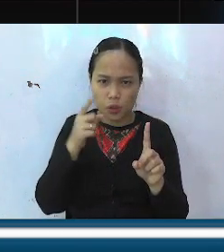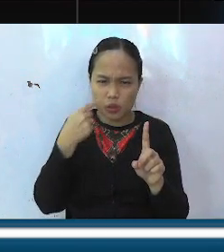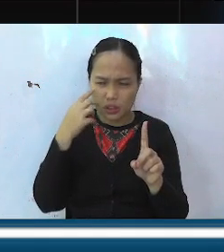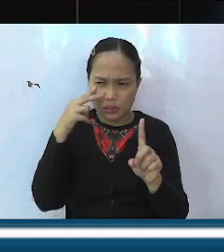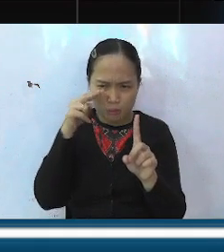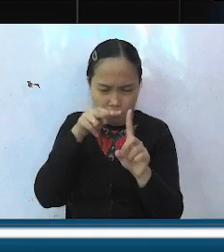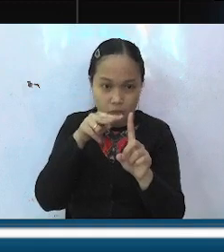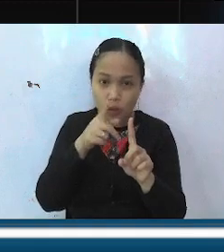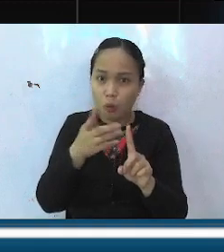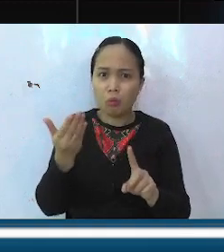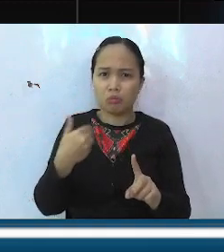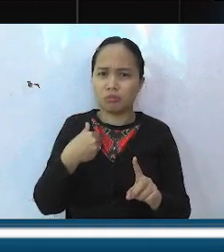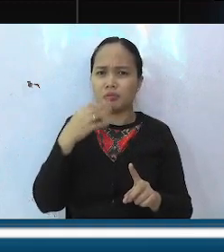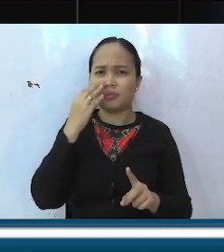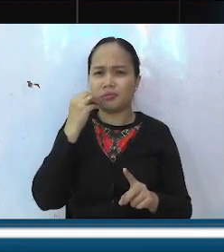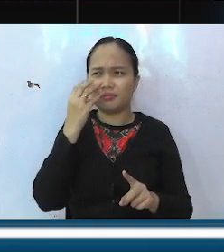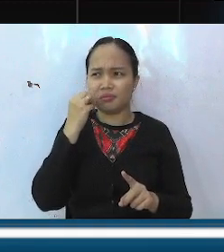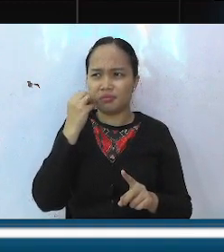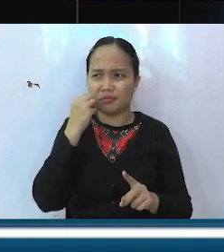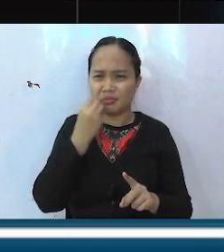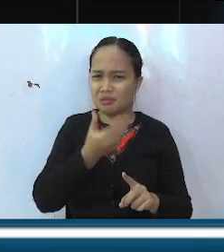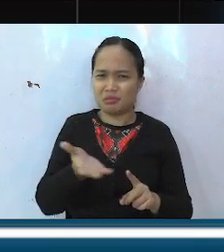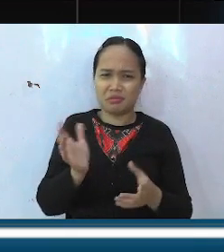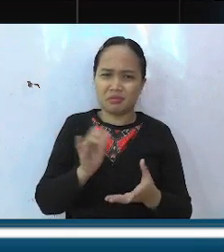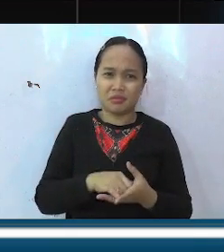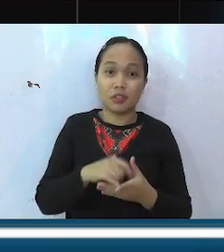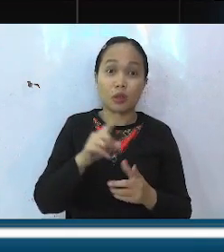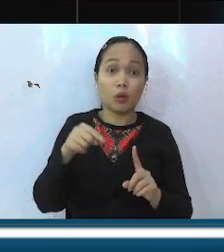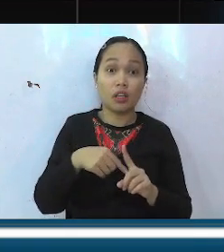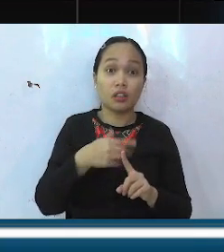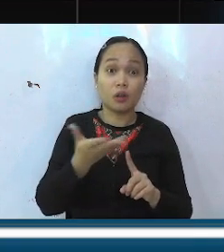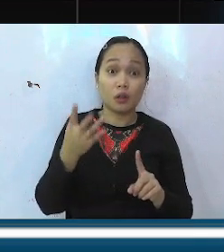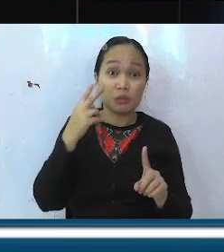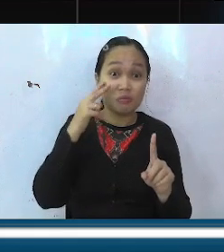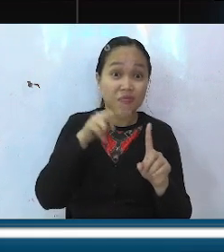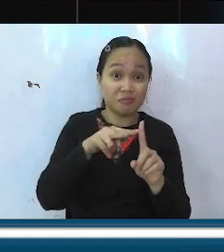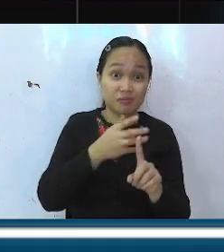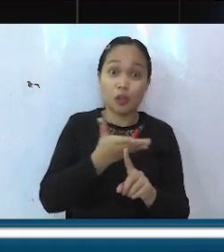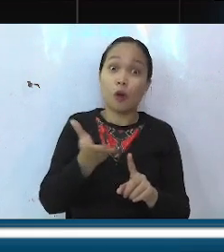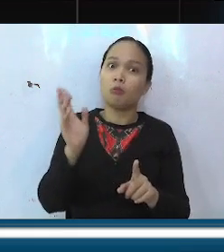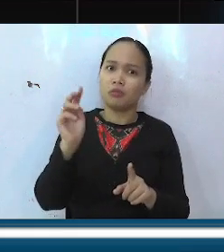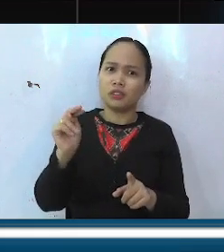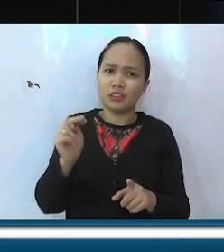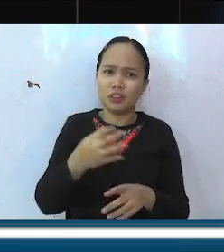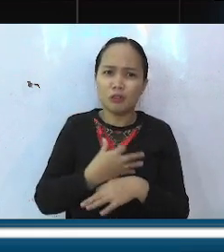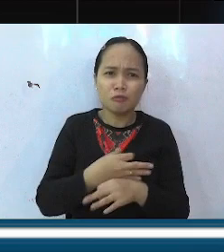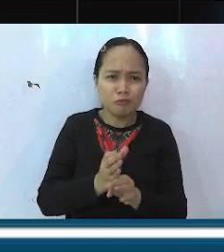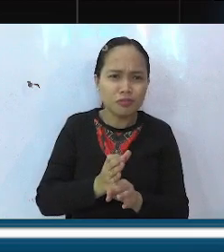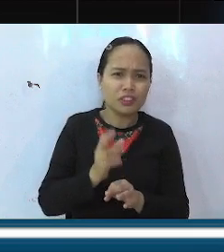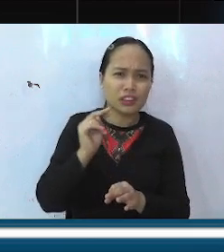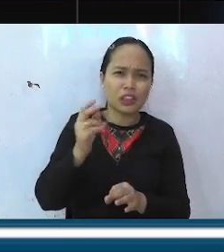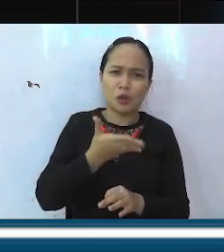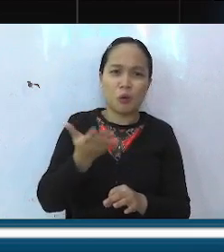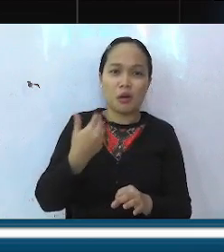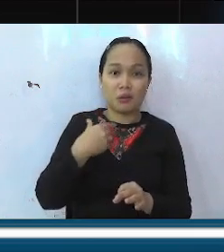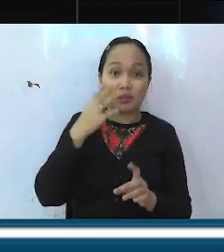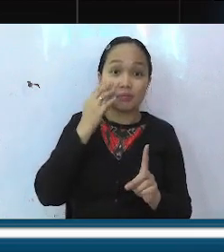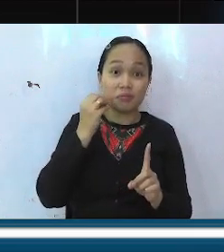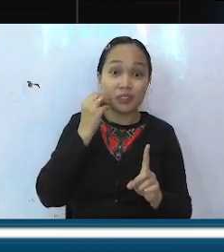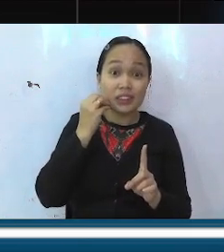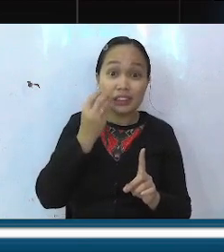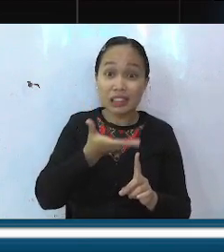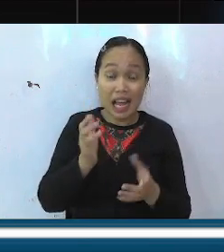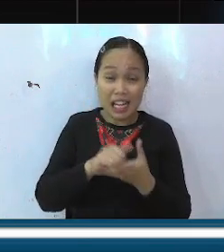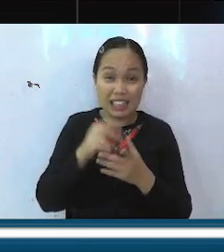Tingin lang kayo. Hindi na kayo nakakaranas ng mga. Mm. Pag nakakita kayo ng ganyan, umayos na kayo. Hindi na kayo nakakaranas niya ngayon. And exactly